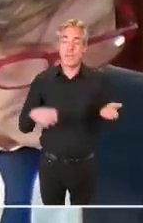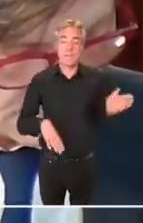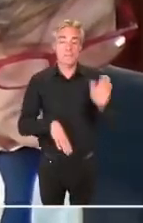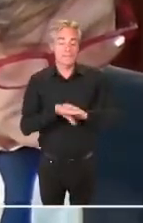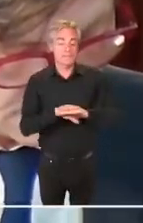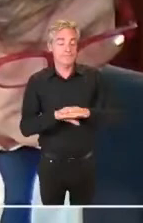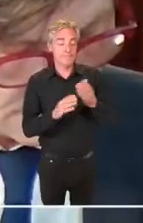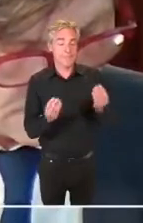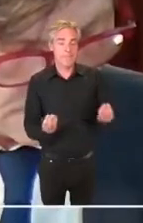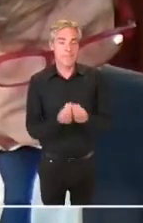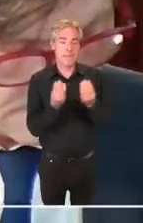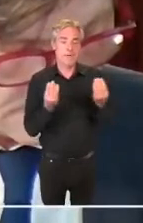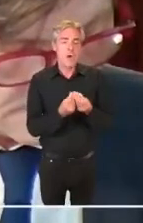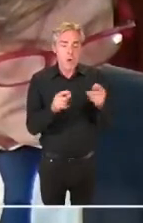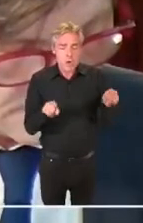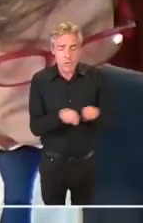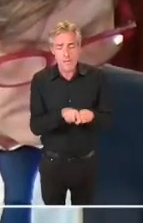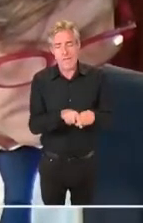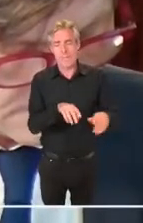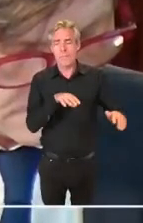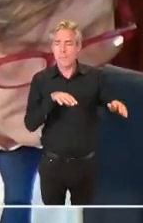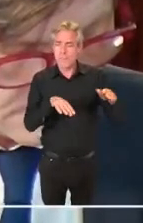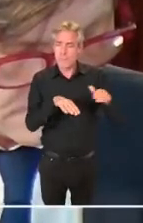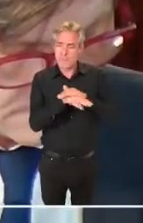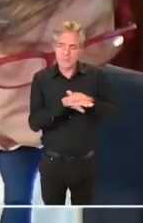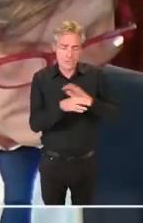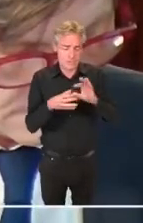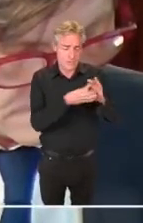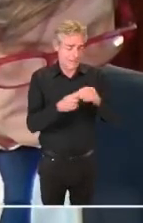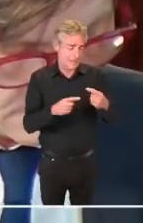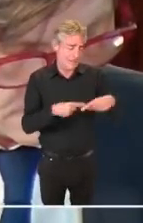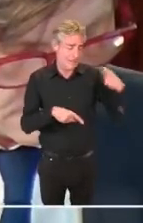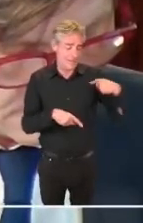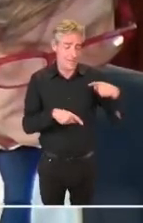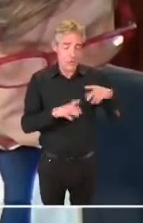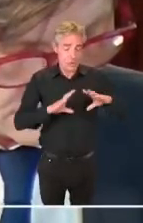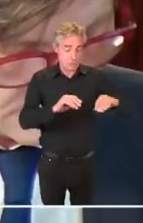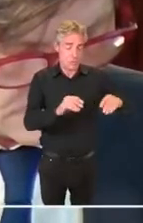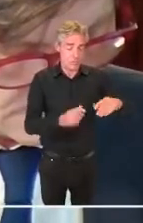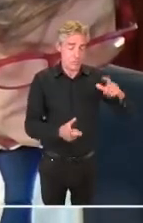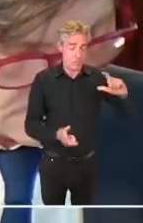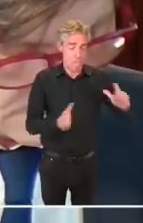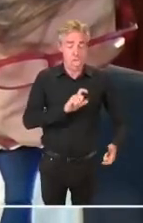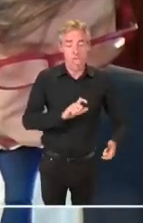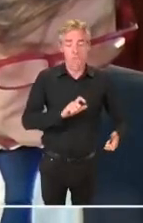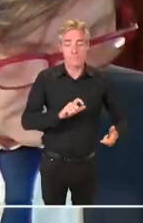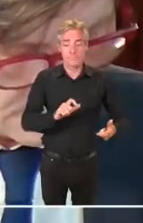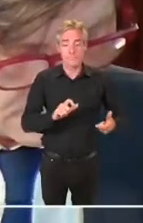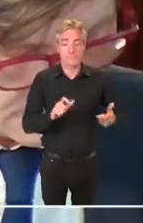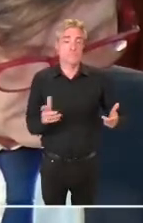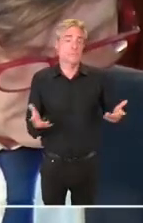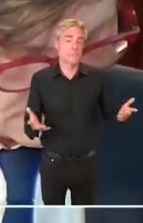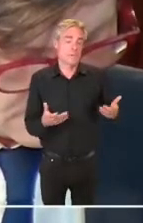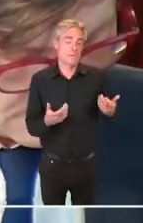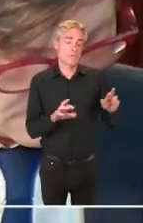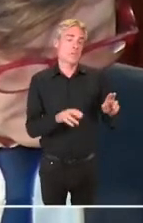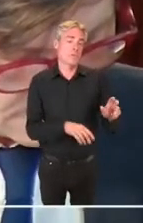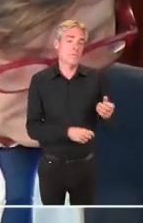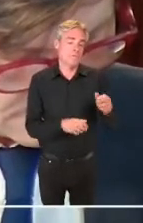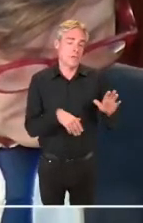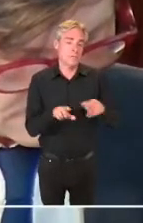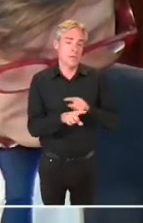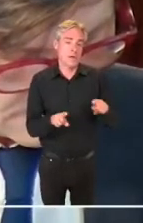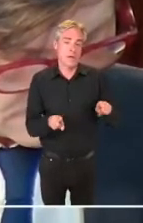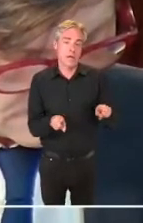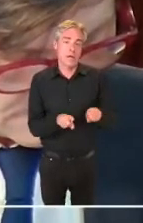malheureusement, et comme les politiques de solidarité juste avant, ça tient pas quand on regarde l'ADM, et ça tiendra certainement pas non plus pour